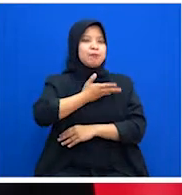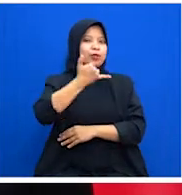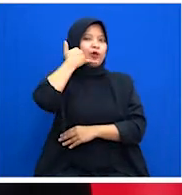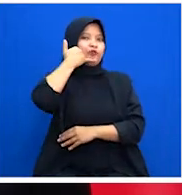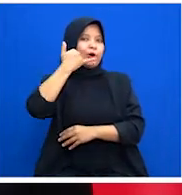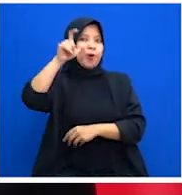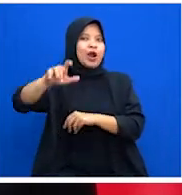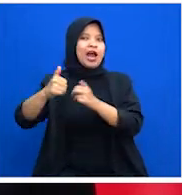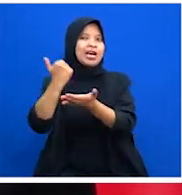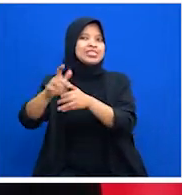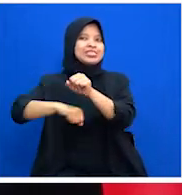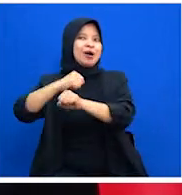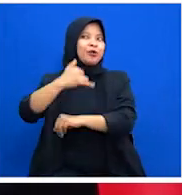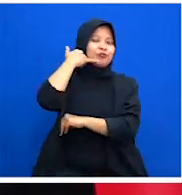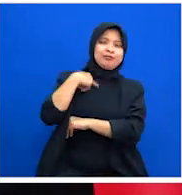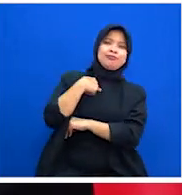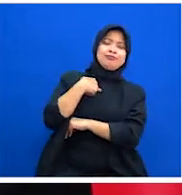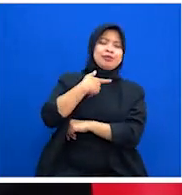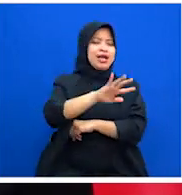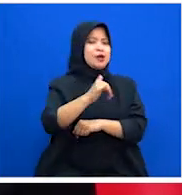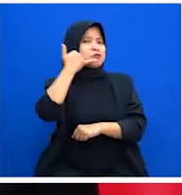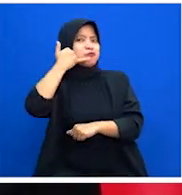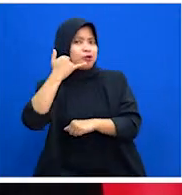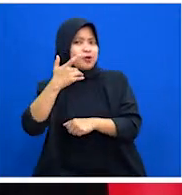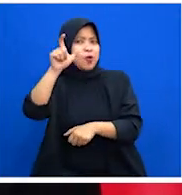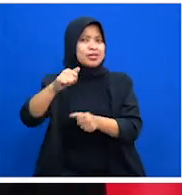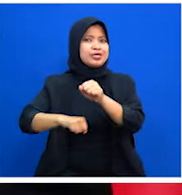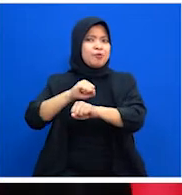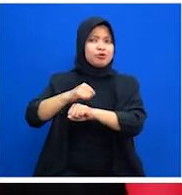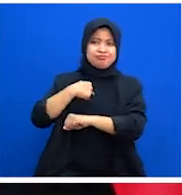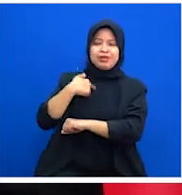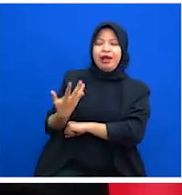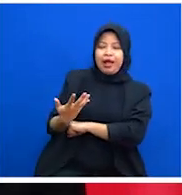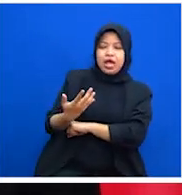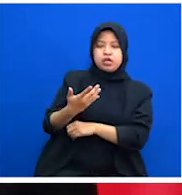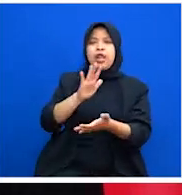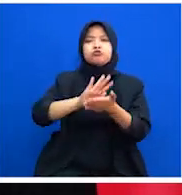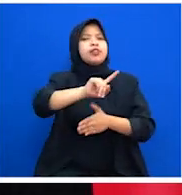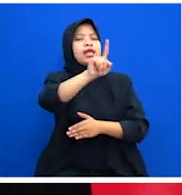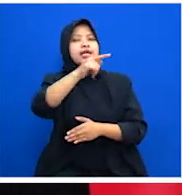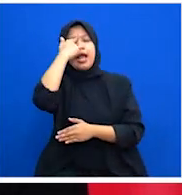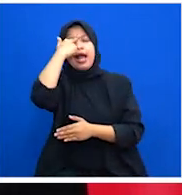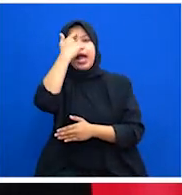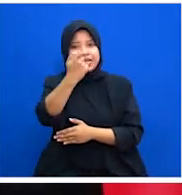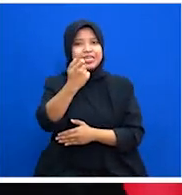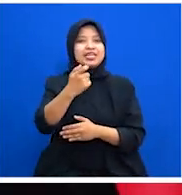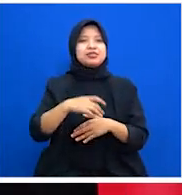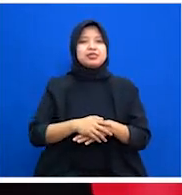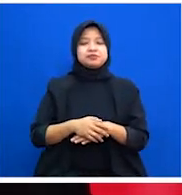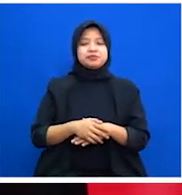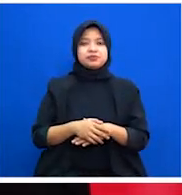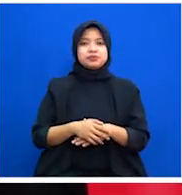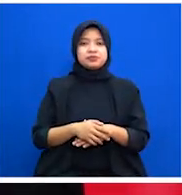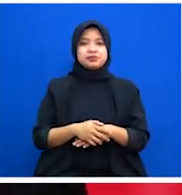school didorong Singapura dan miscall nomor begitu macetnya ah kita coba tanya aja deh kita langsung tanya nih ke